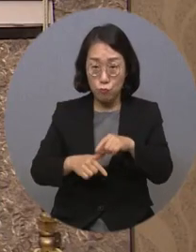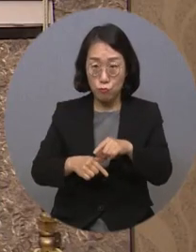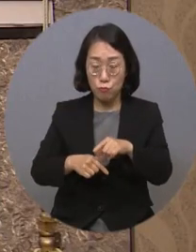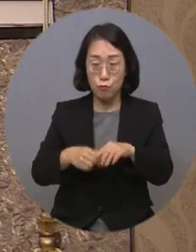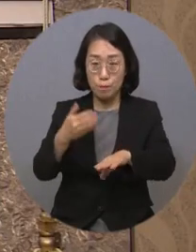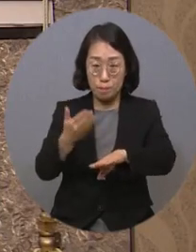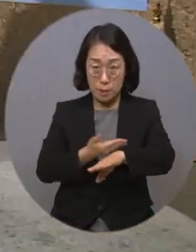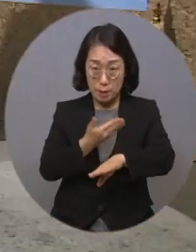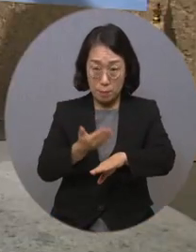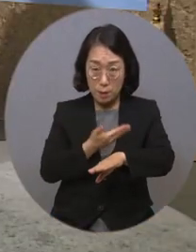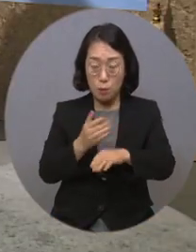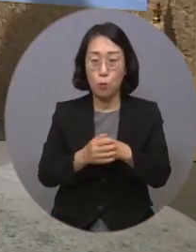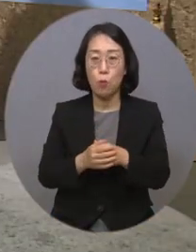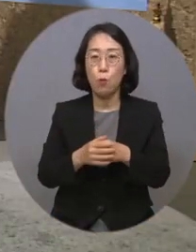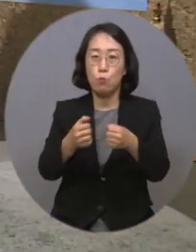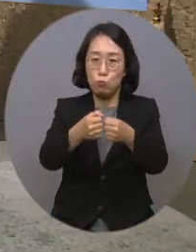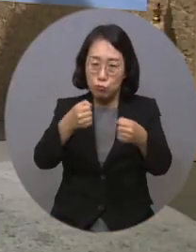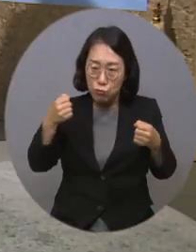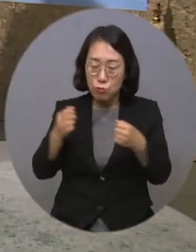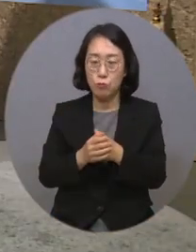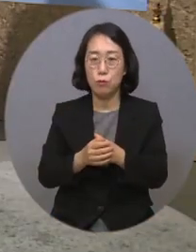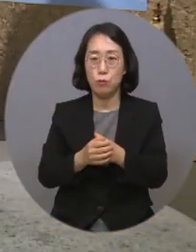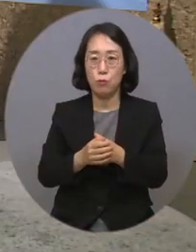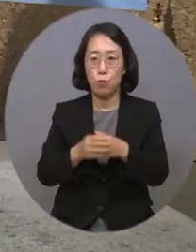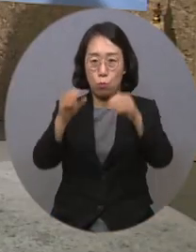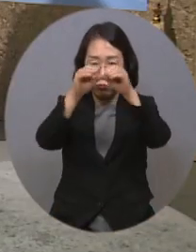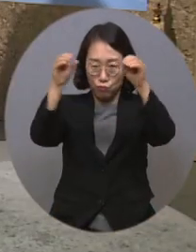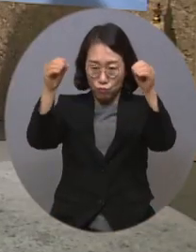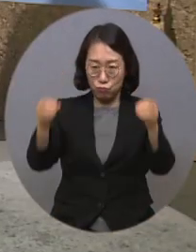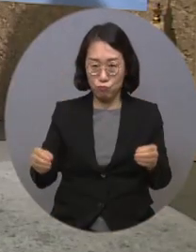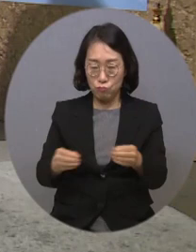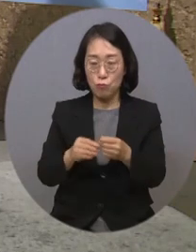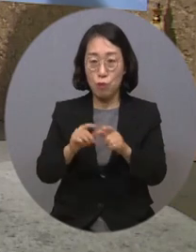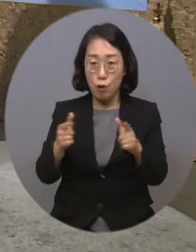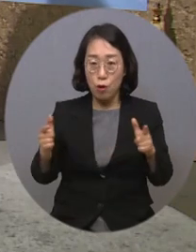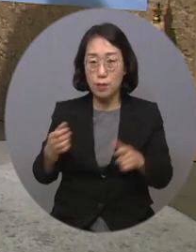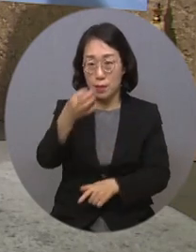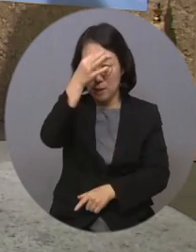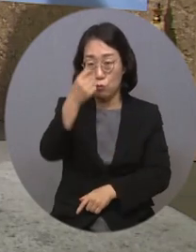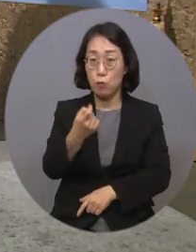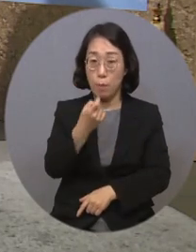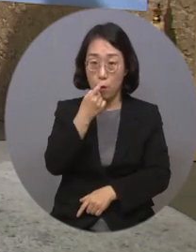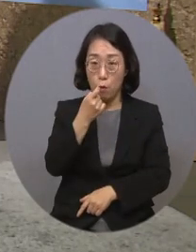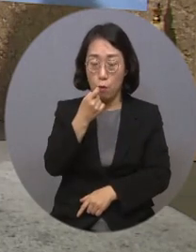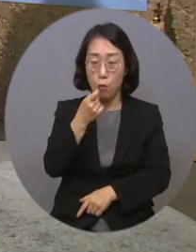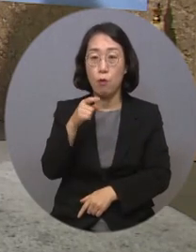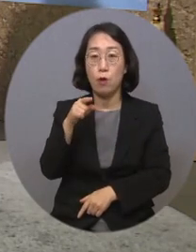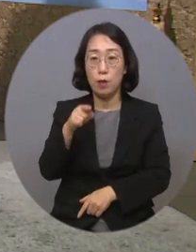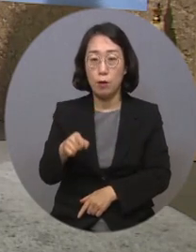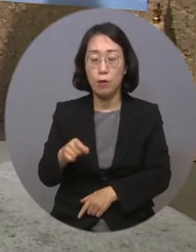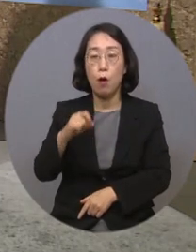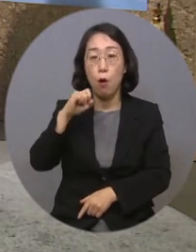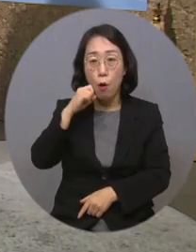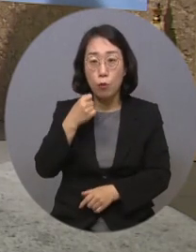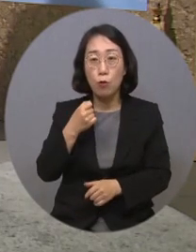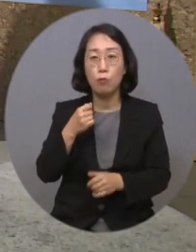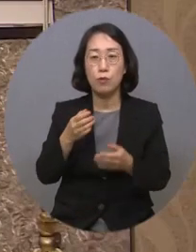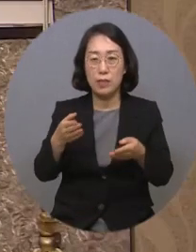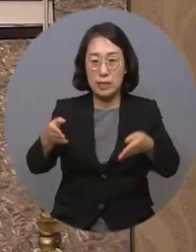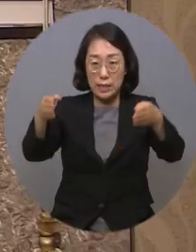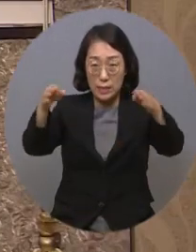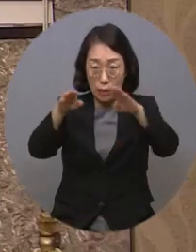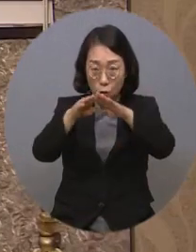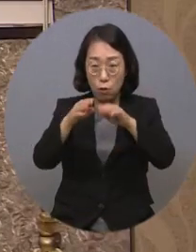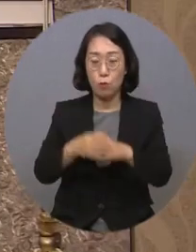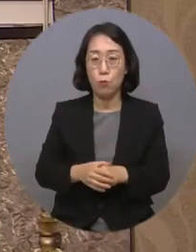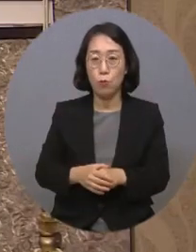문짝 만드는 또 사시 유리 이런 일을 하는 목공소에서 기술을 배워서 아, 이 기술을 배우면 내가 어려운 시설들 네. 또 어려운